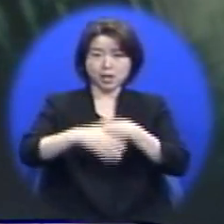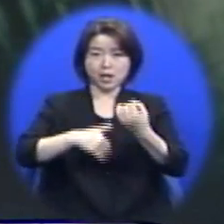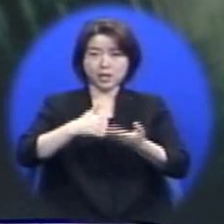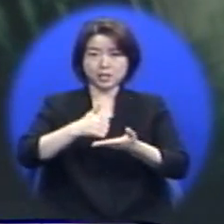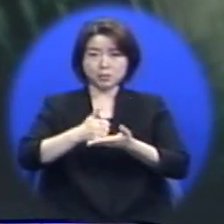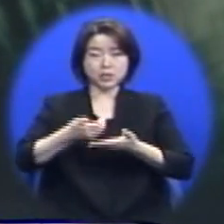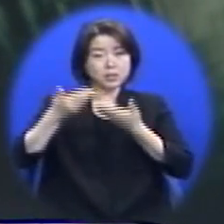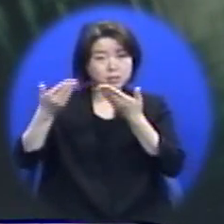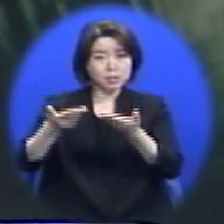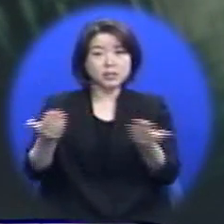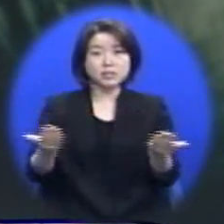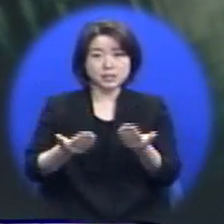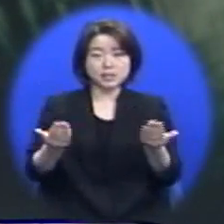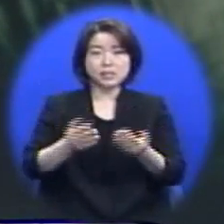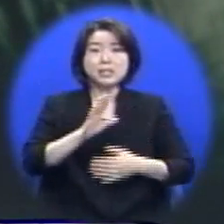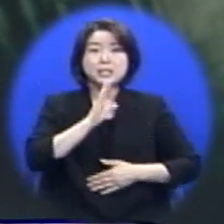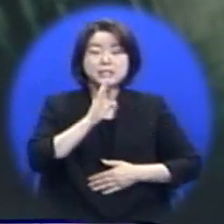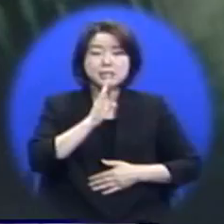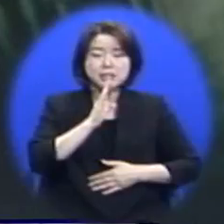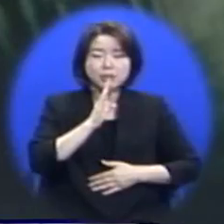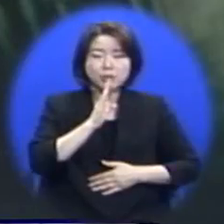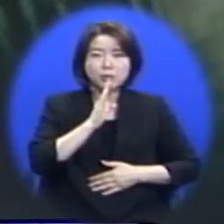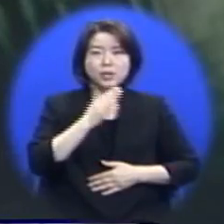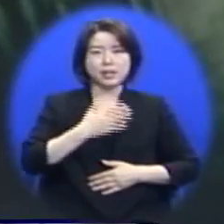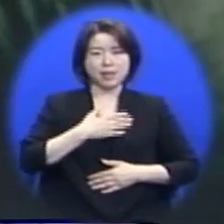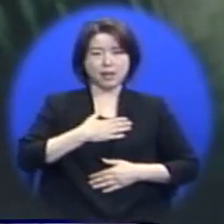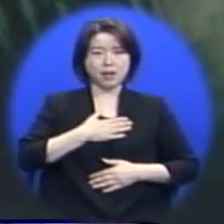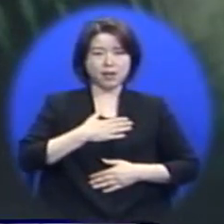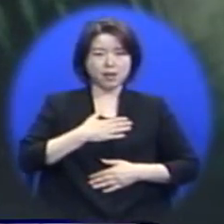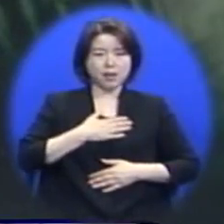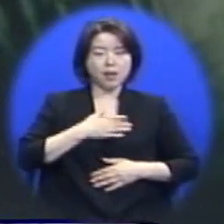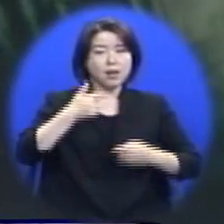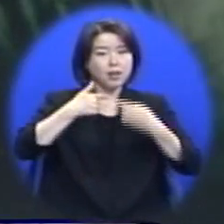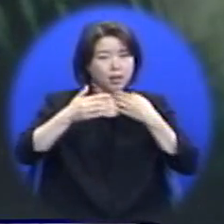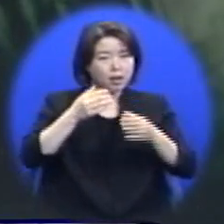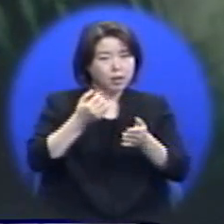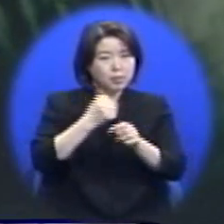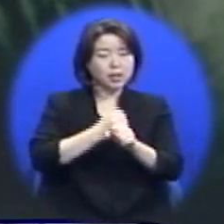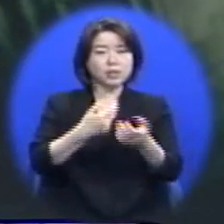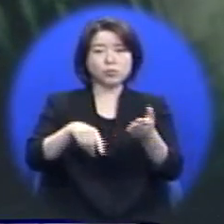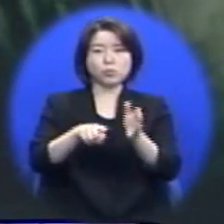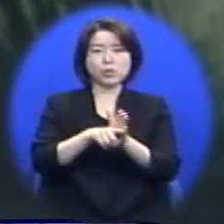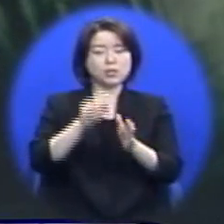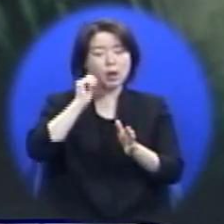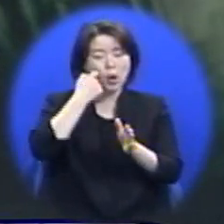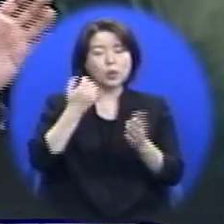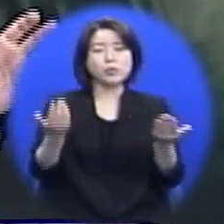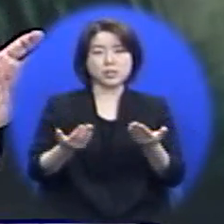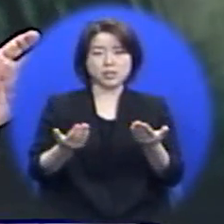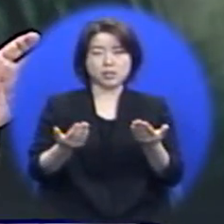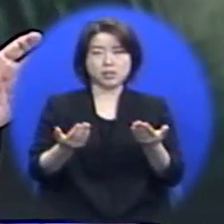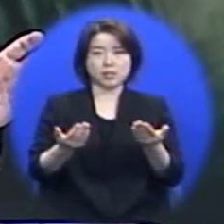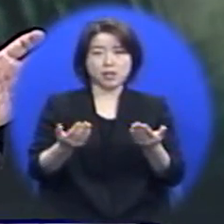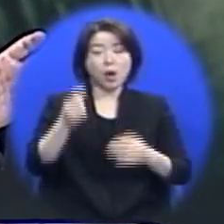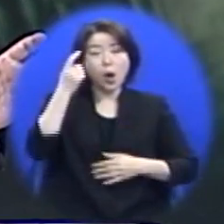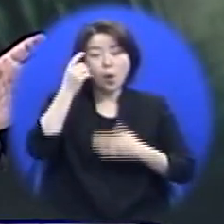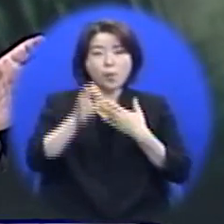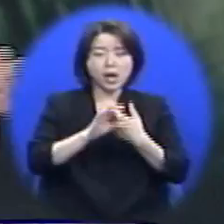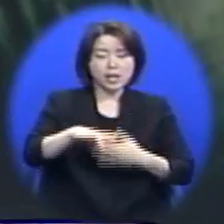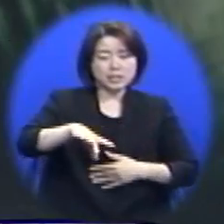일은 실제로 해보려면 상당히 어렵습니다. 왜냐하면 첫 것을 바칠 때가 제일 어려울 때이기